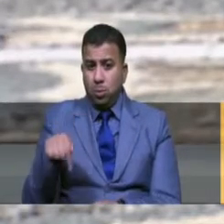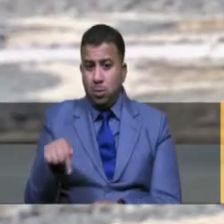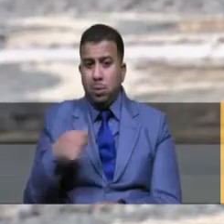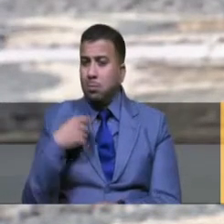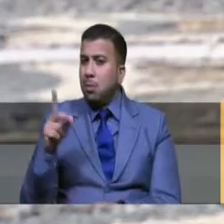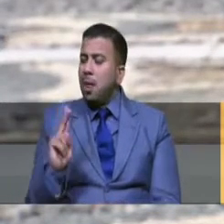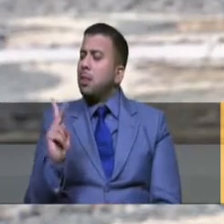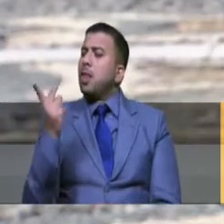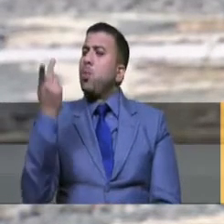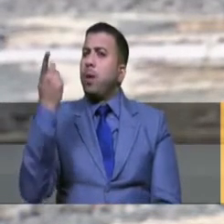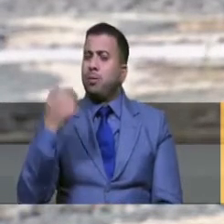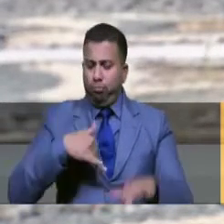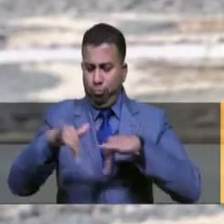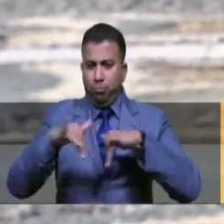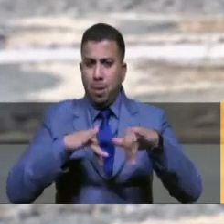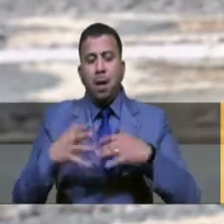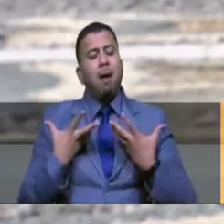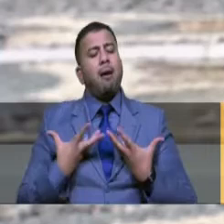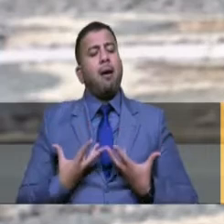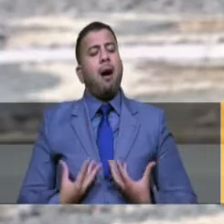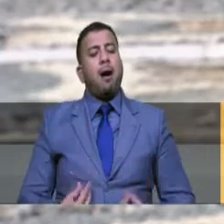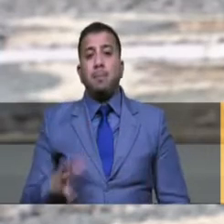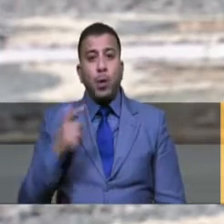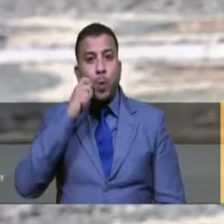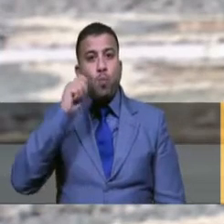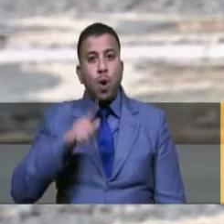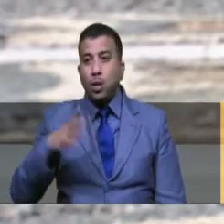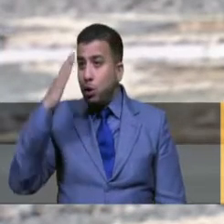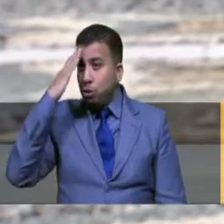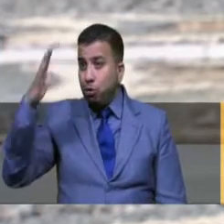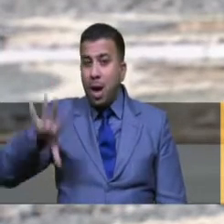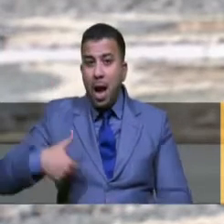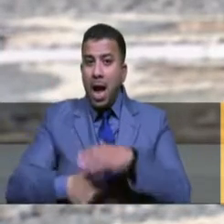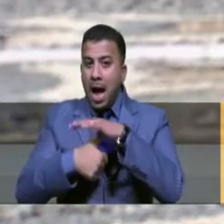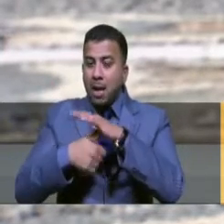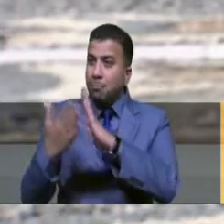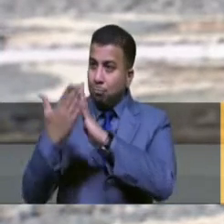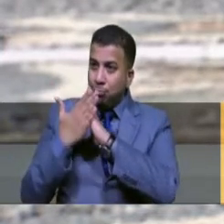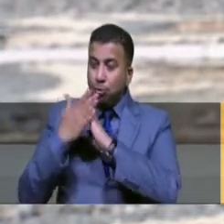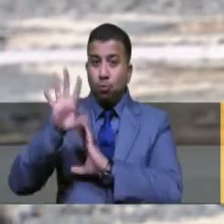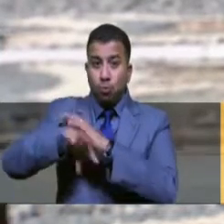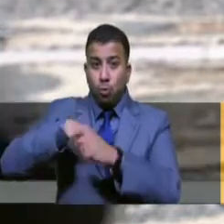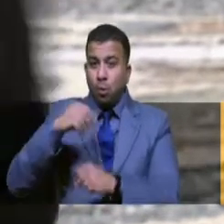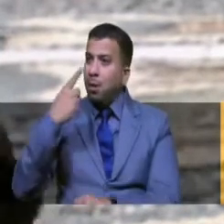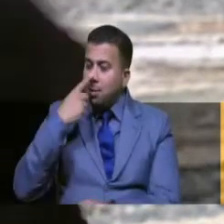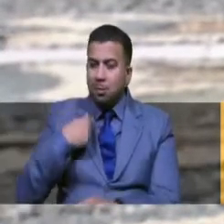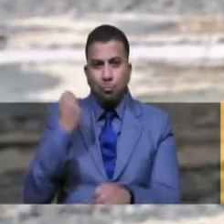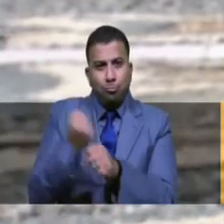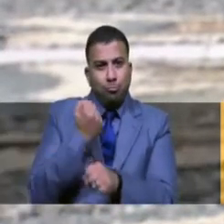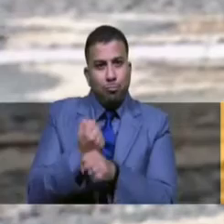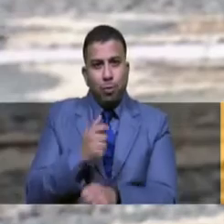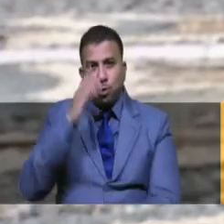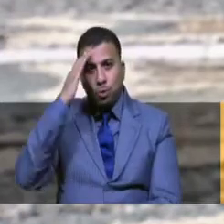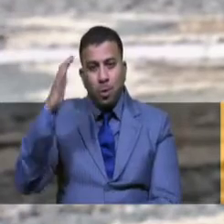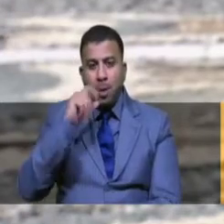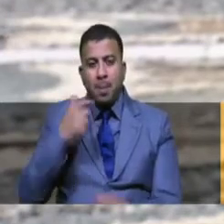من أجل تطوير البنية التحتية وإراحة المواطنين، ونشكر صاحب السمو على ما أسدى لنا من مشاريع، وإن شاء الله يعني